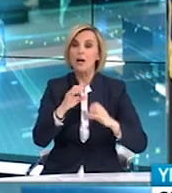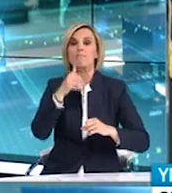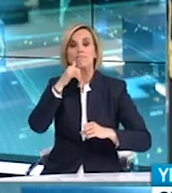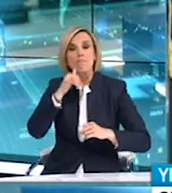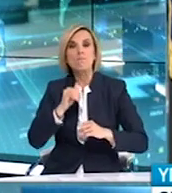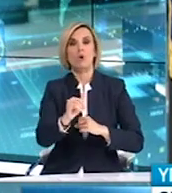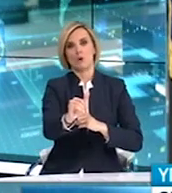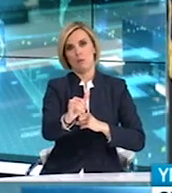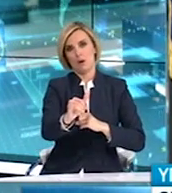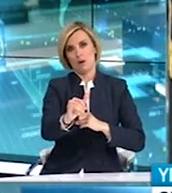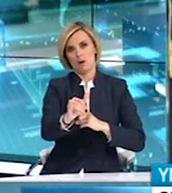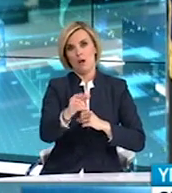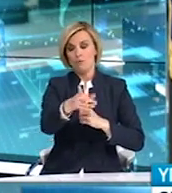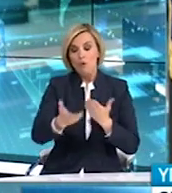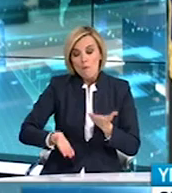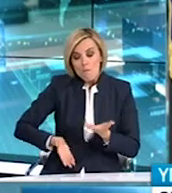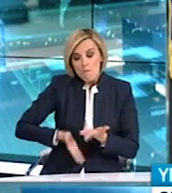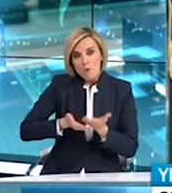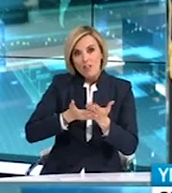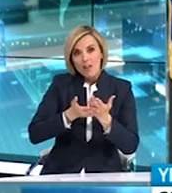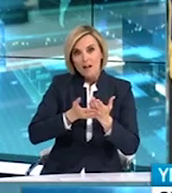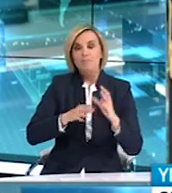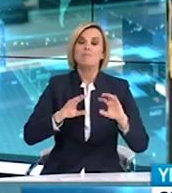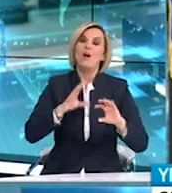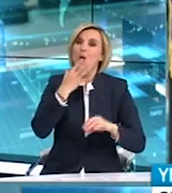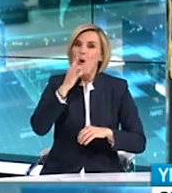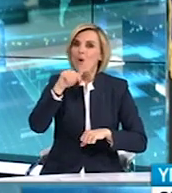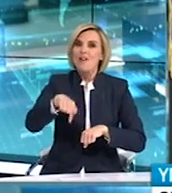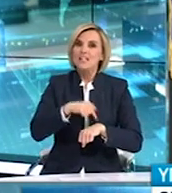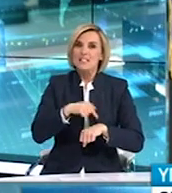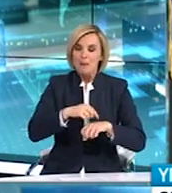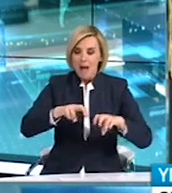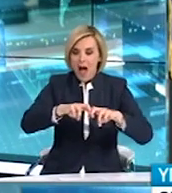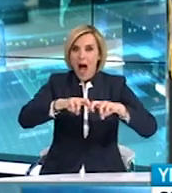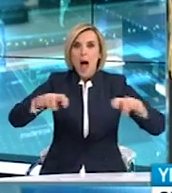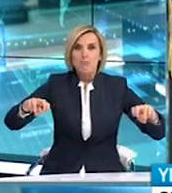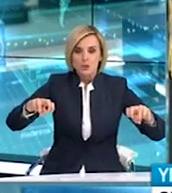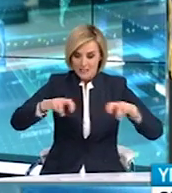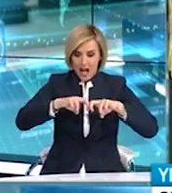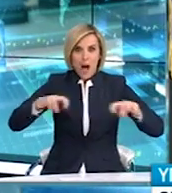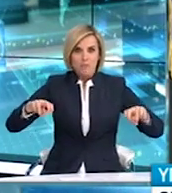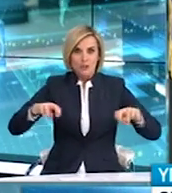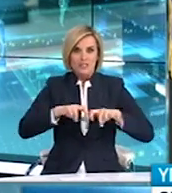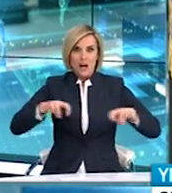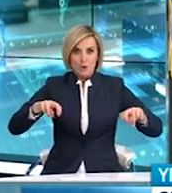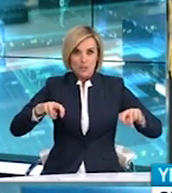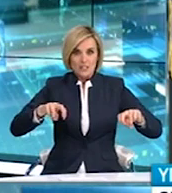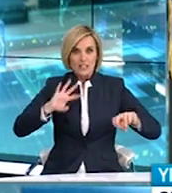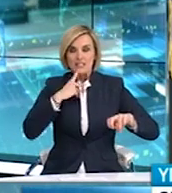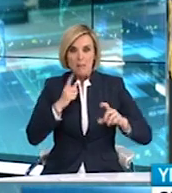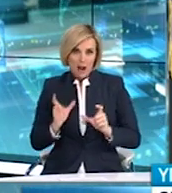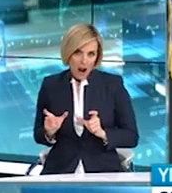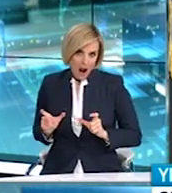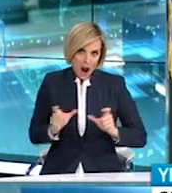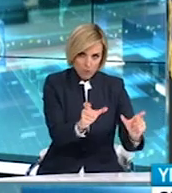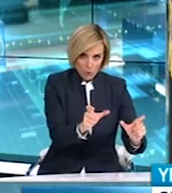διατηρηθεί. Η κοινωνική απόσταση, η αποστασιοποίηση όπως τη λέμε, δεν μπορεί και δεν πρέπει να σημαίνει κοινωνική